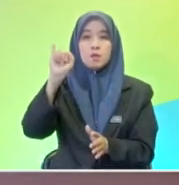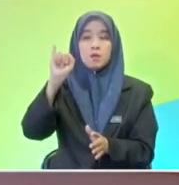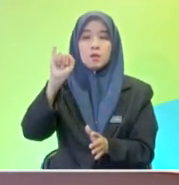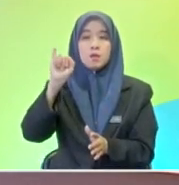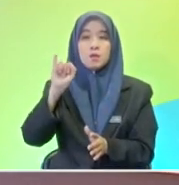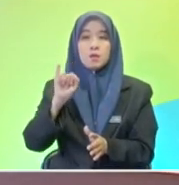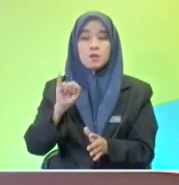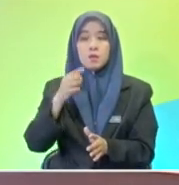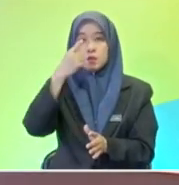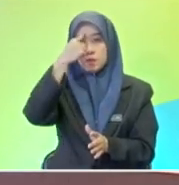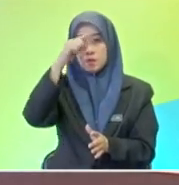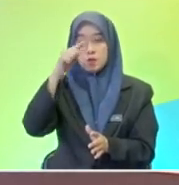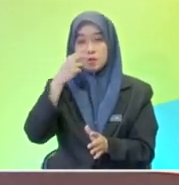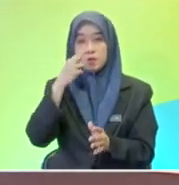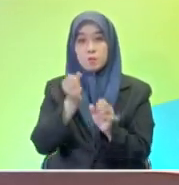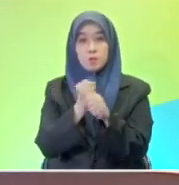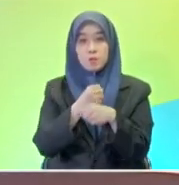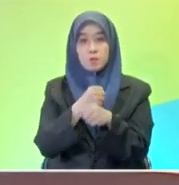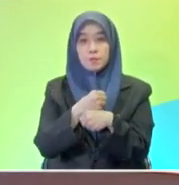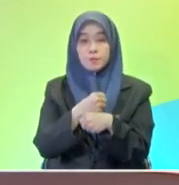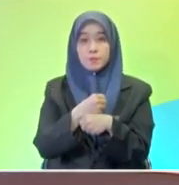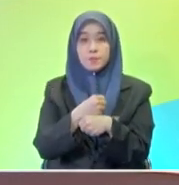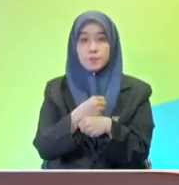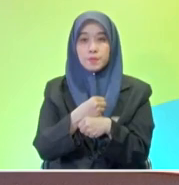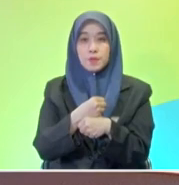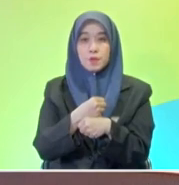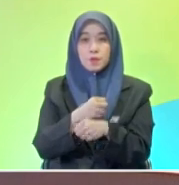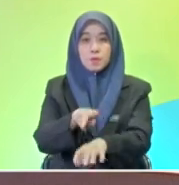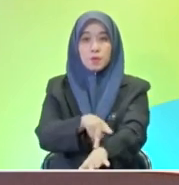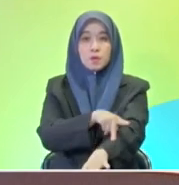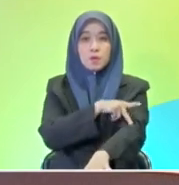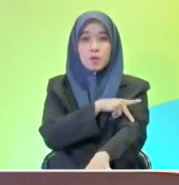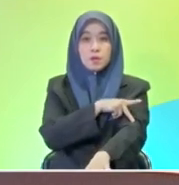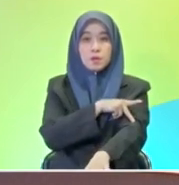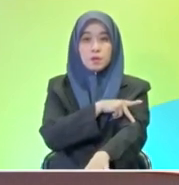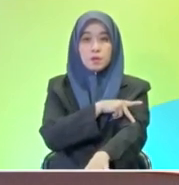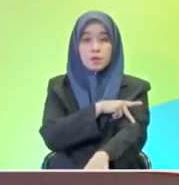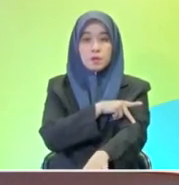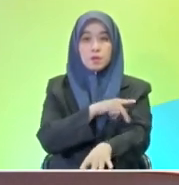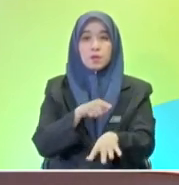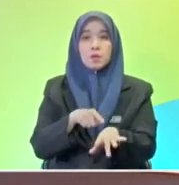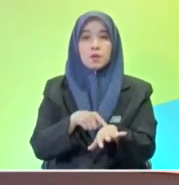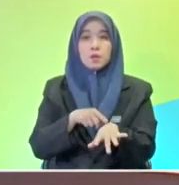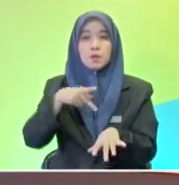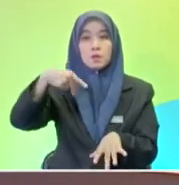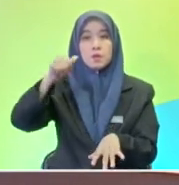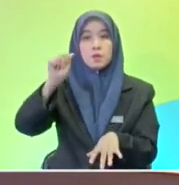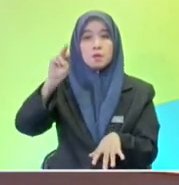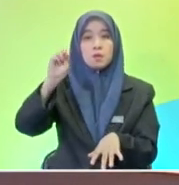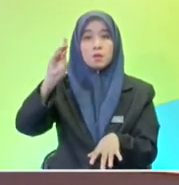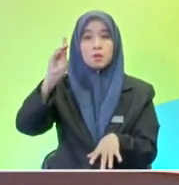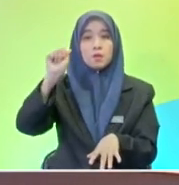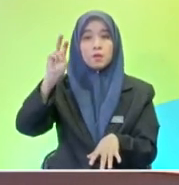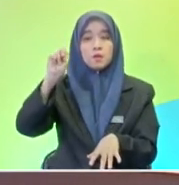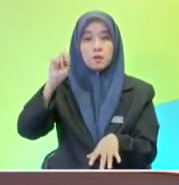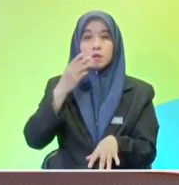kita semak untuk bentuk bentuk ha bentuk yang panjang sedikit daun pandan betul daun pandan wangi baru